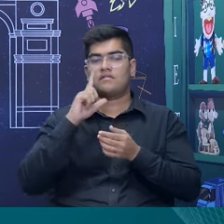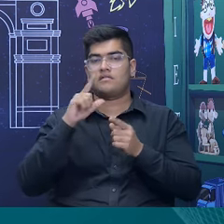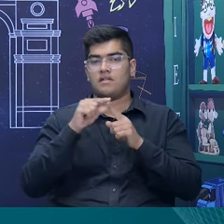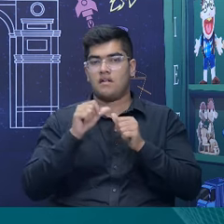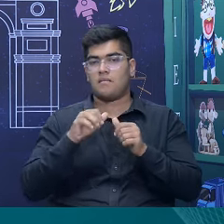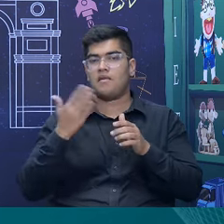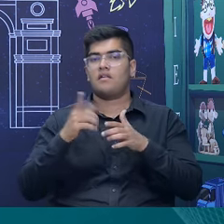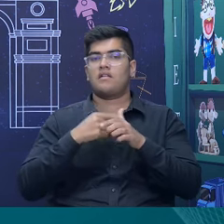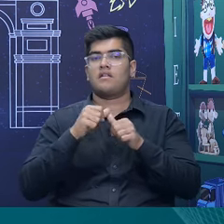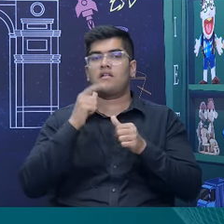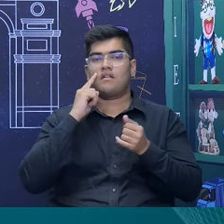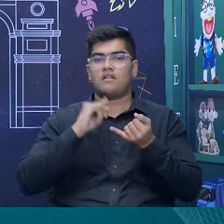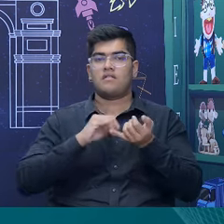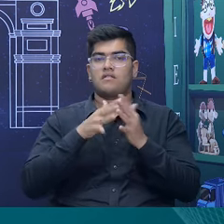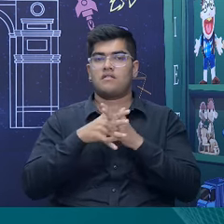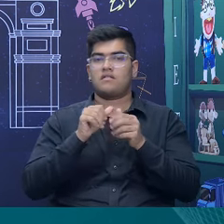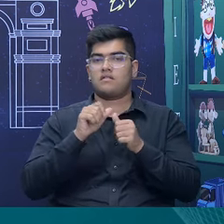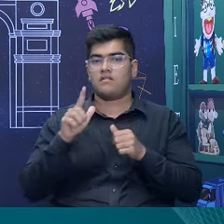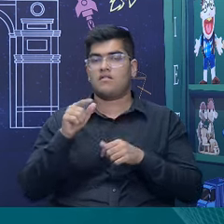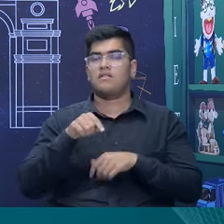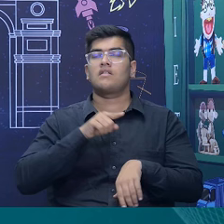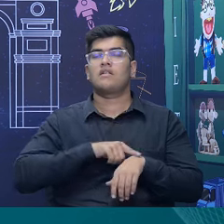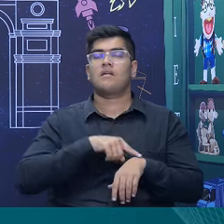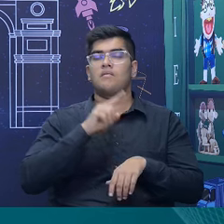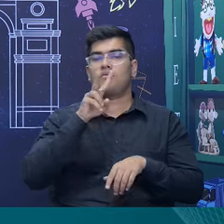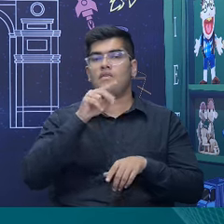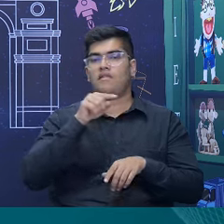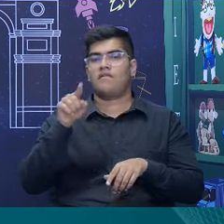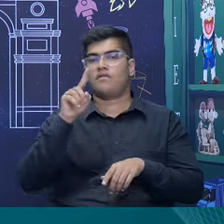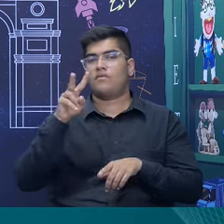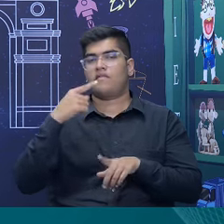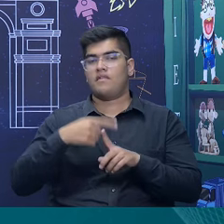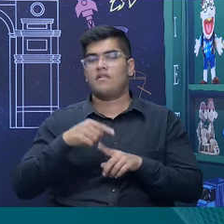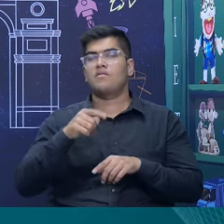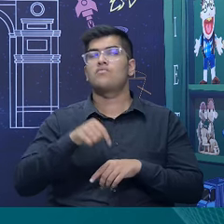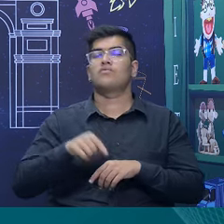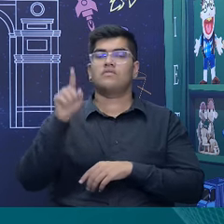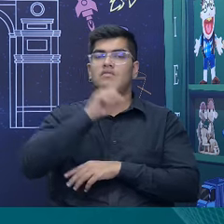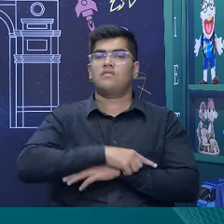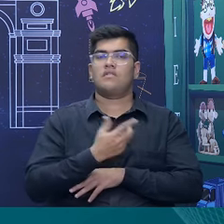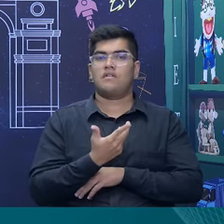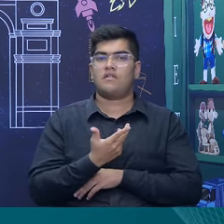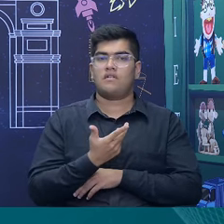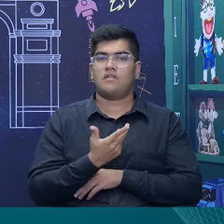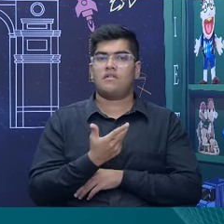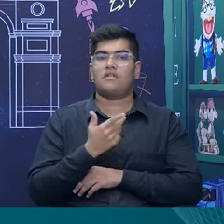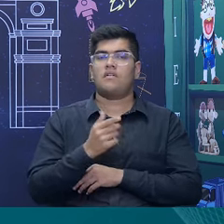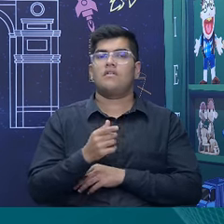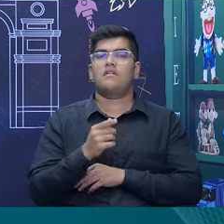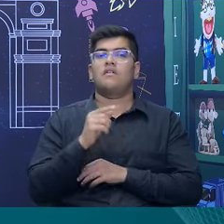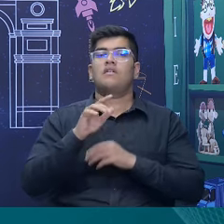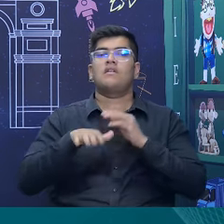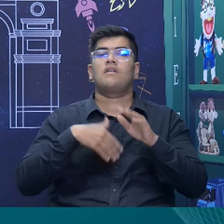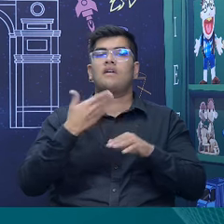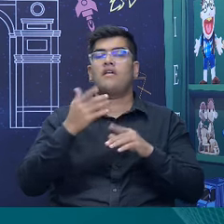जयसवाल और इस सेशन की जो टाइमिंग्स हैं 12 टू 12:30 विद इन टुडेज डेट और नेक्स्ट फोटोग्राफ जो कि ऑप्शनल है आप